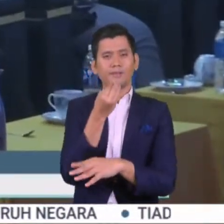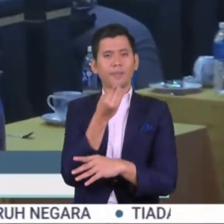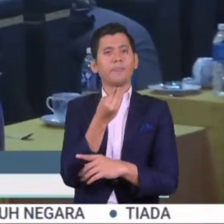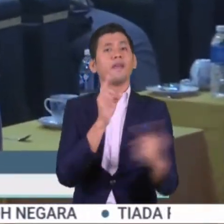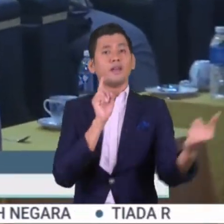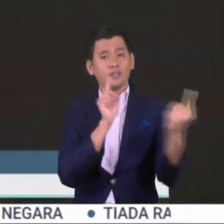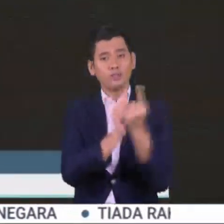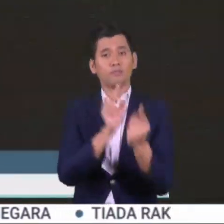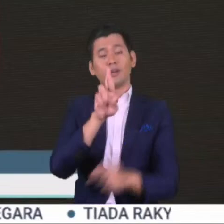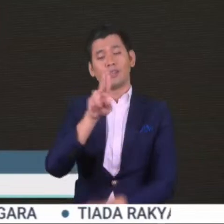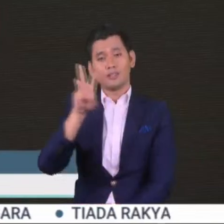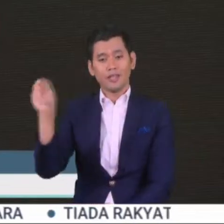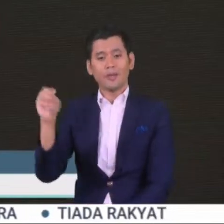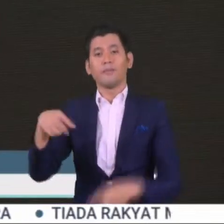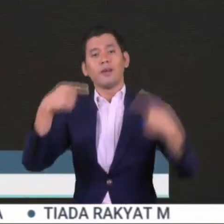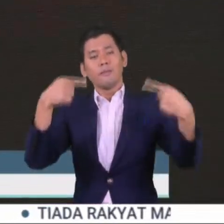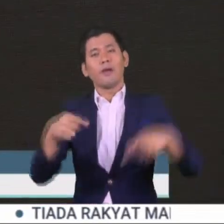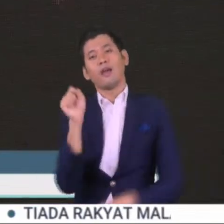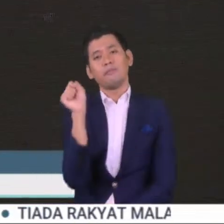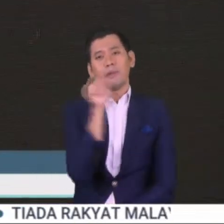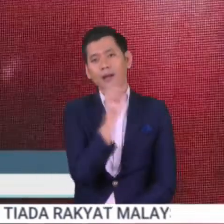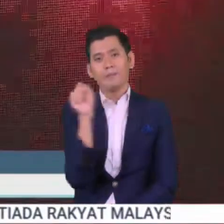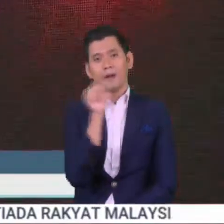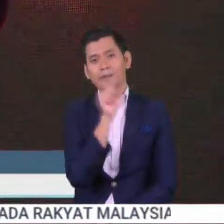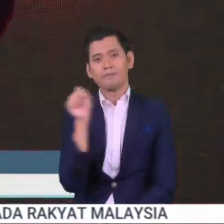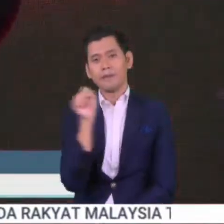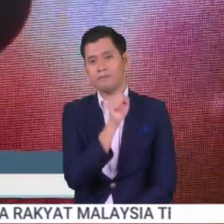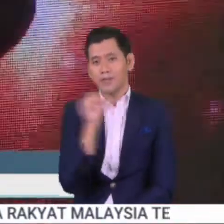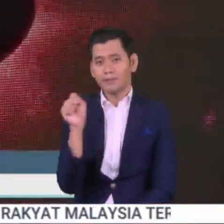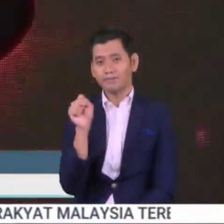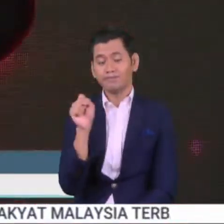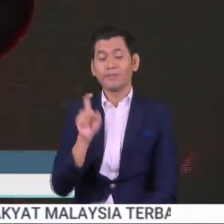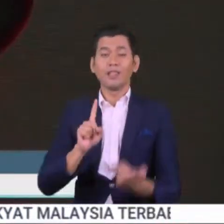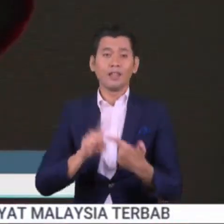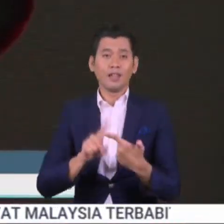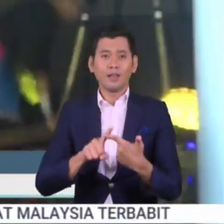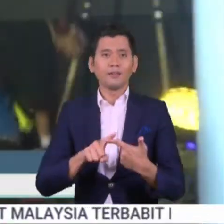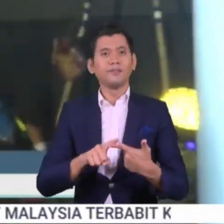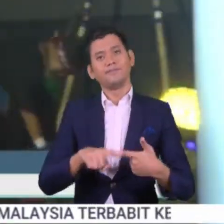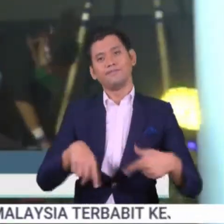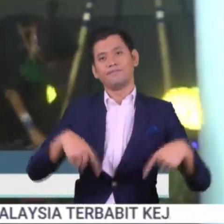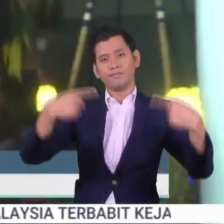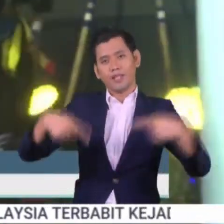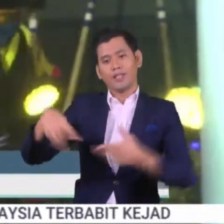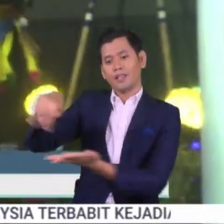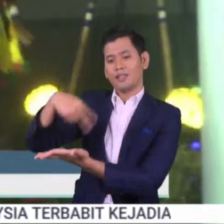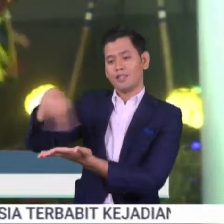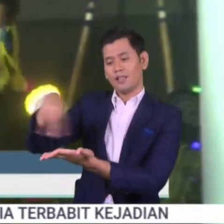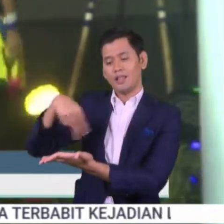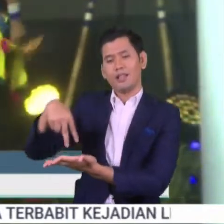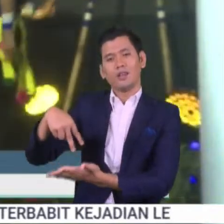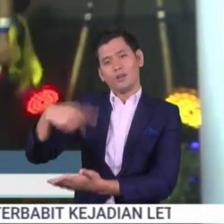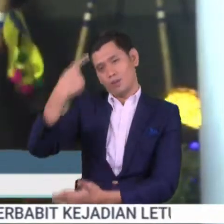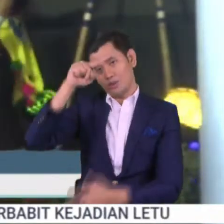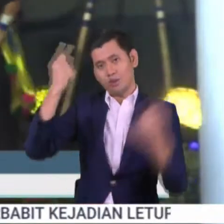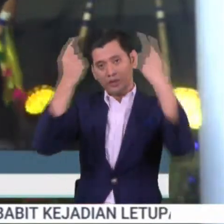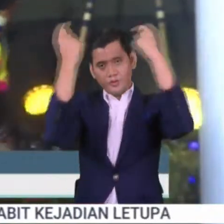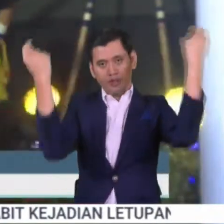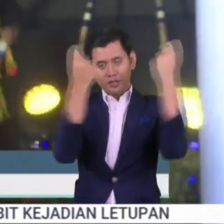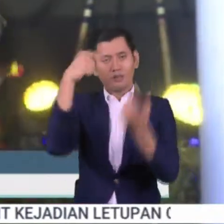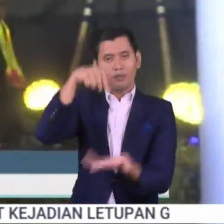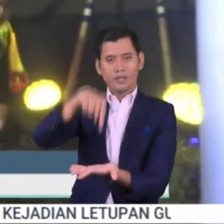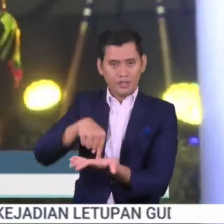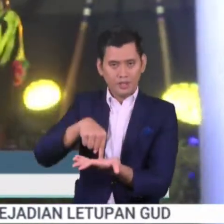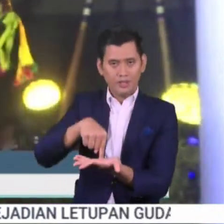ditemui RTM dalam pertandingan nyanyian Idol Slow Rock dan pertandingan tarian etnik sempena HPPNS